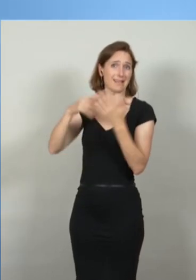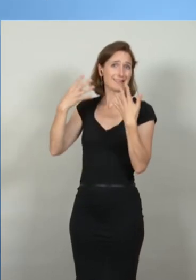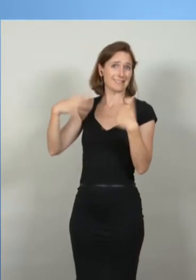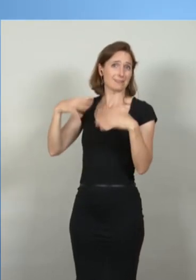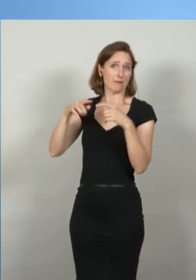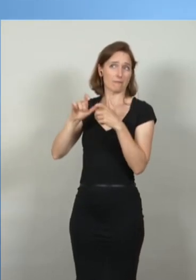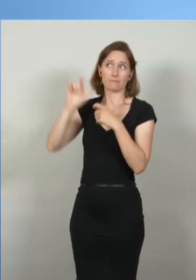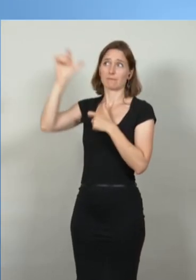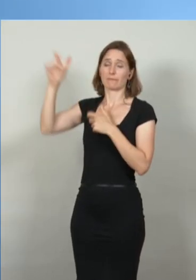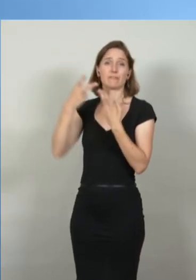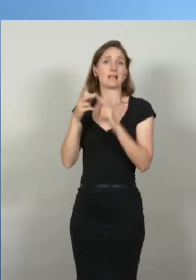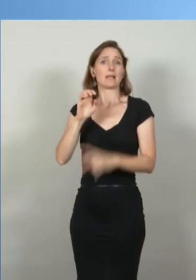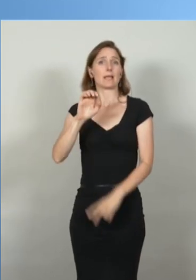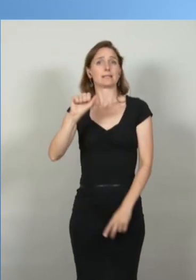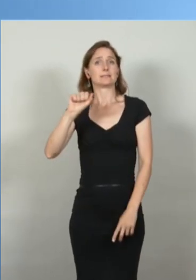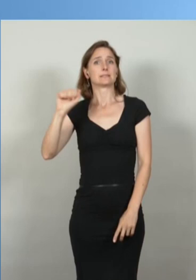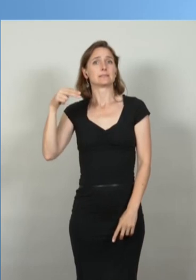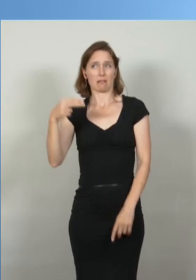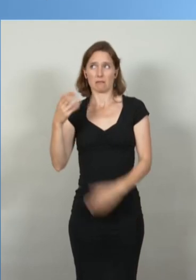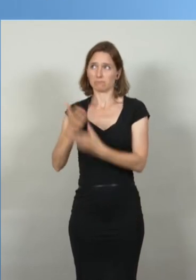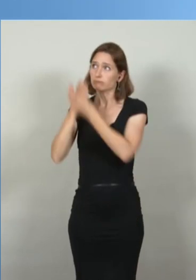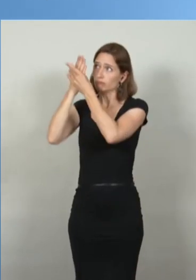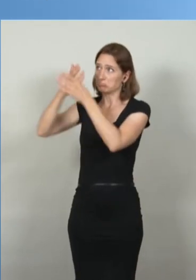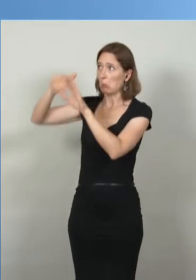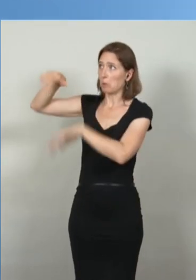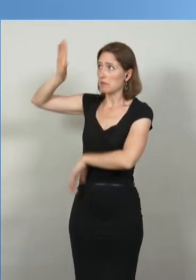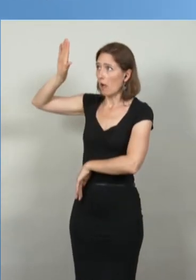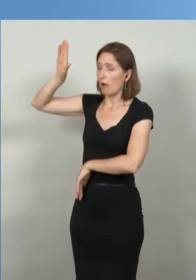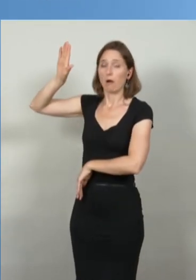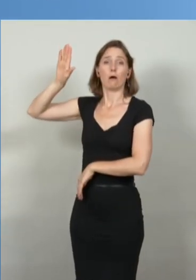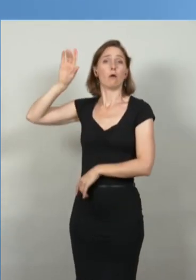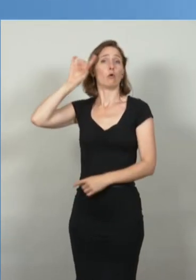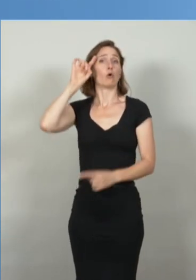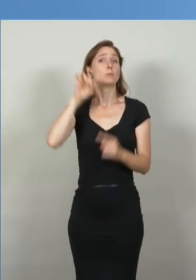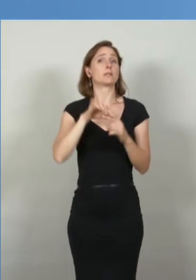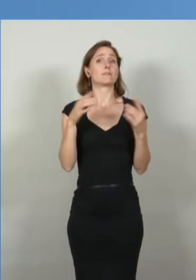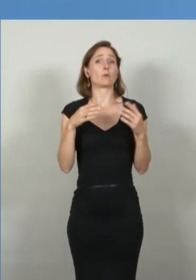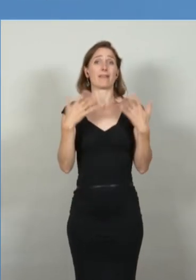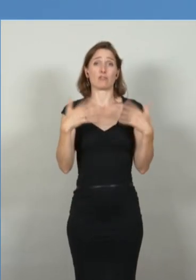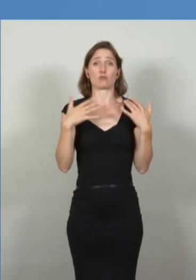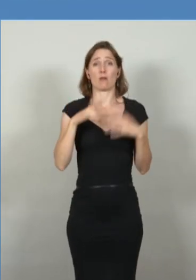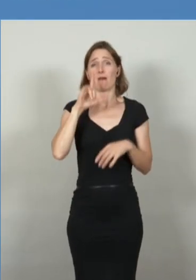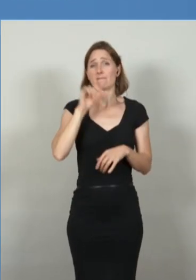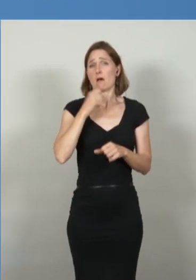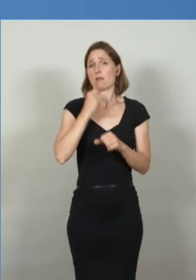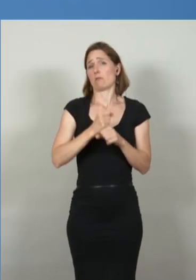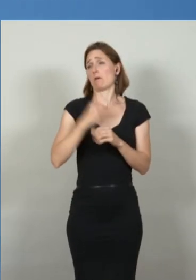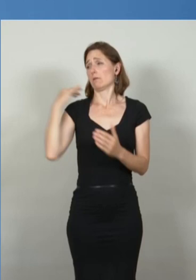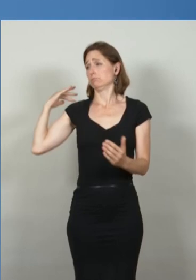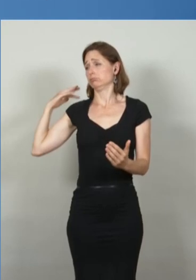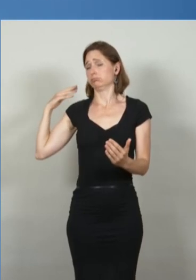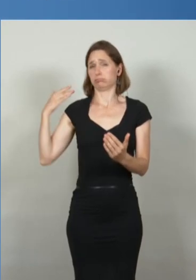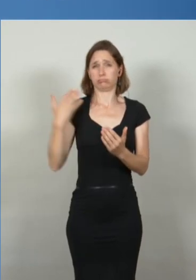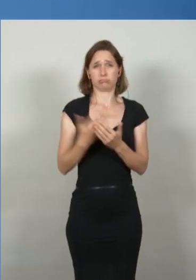était à la fois de valoriser les vins ou 25 dernières années en matière de politique